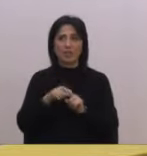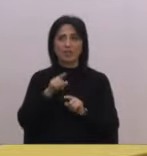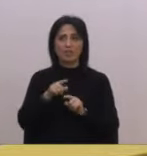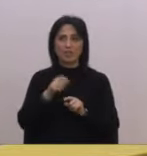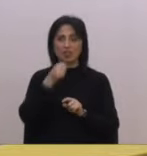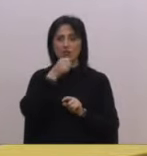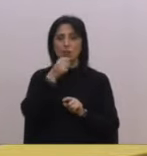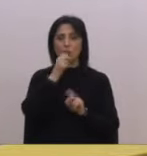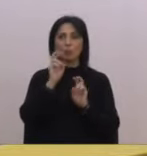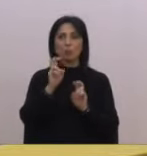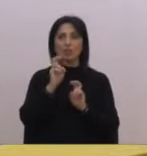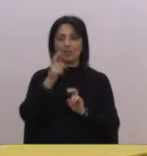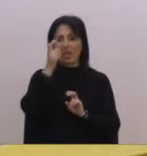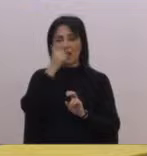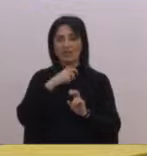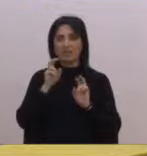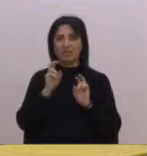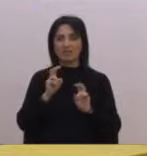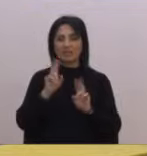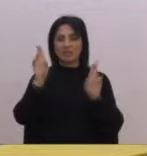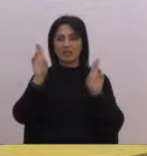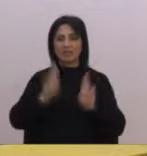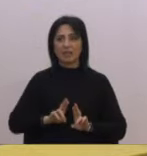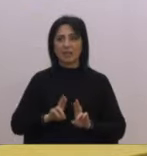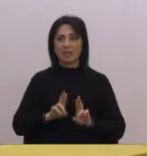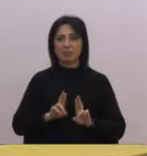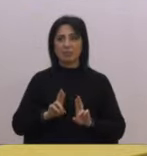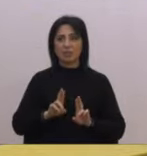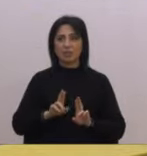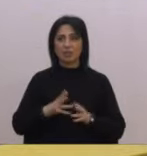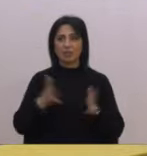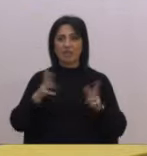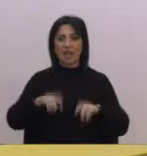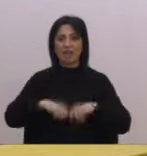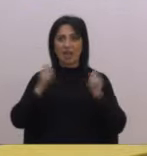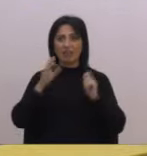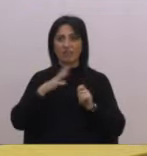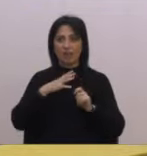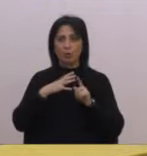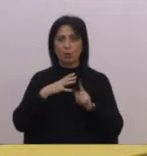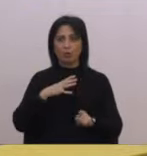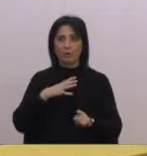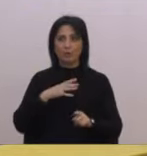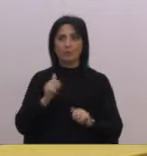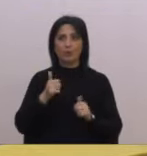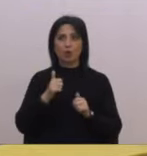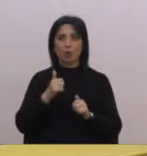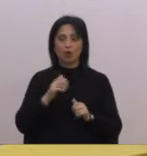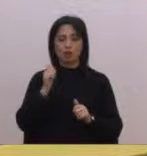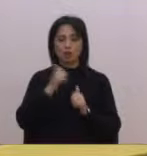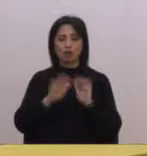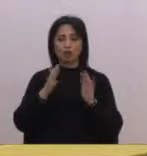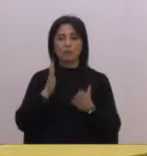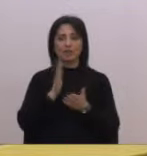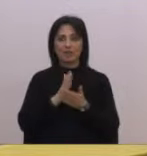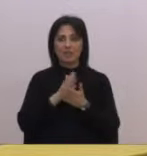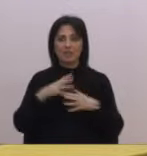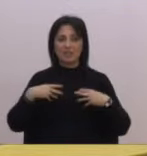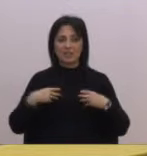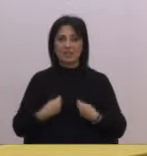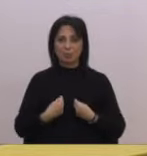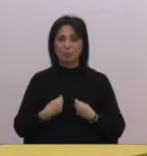ჟურნალისტური ეთიკის სტანდარტების ღია დარღვევა იყო. როგორც ხშირი შემთხვევაში ხდება ხოლმე